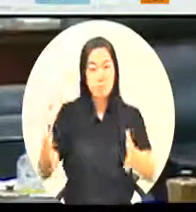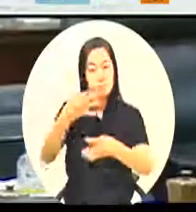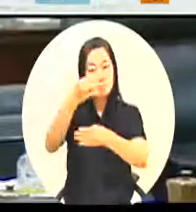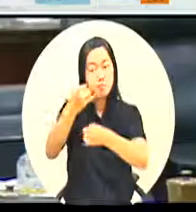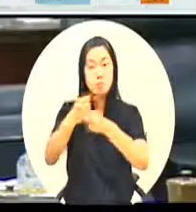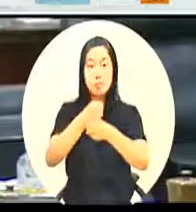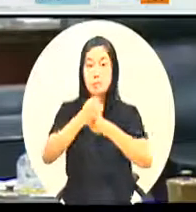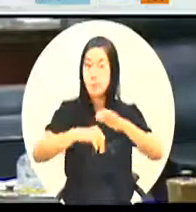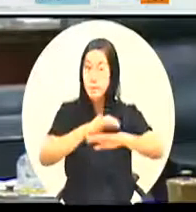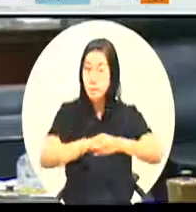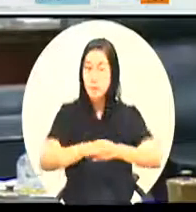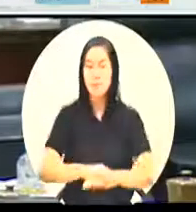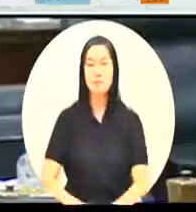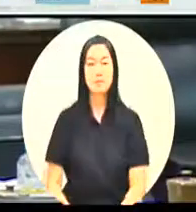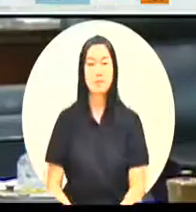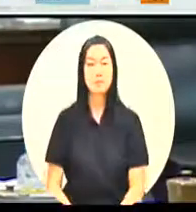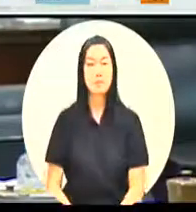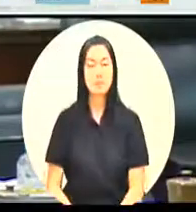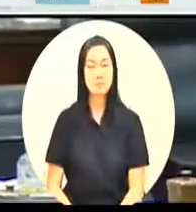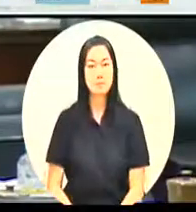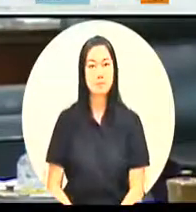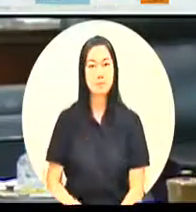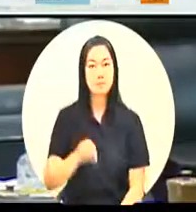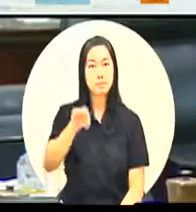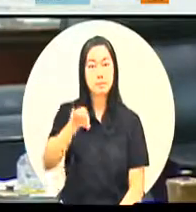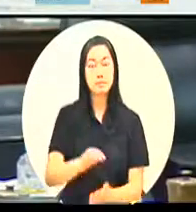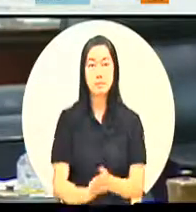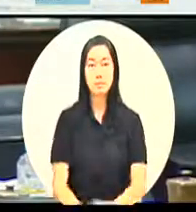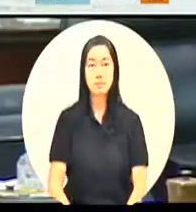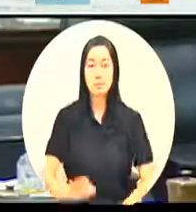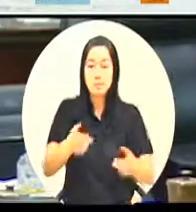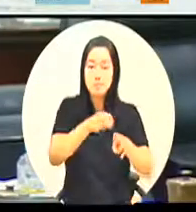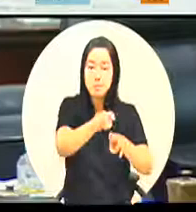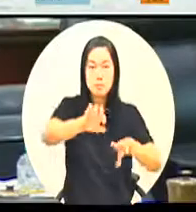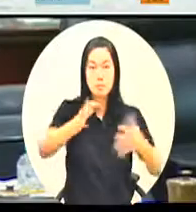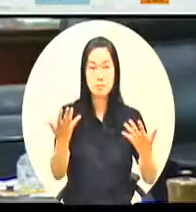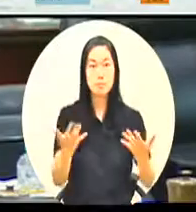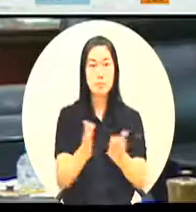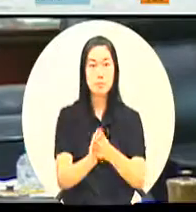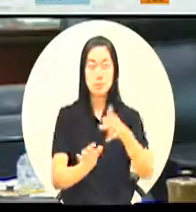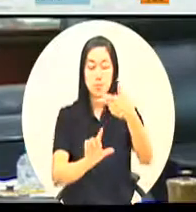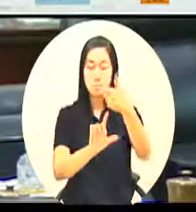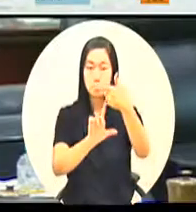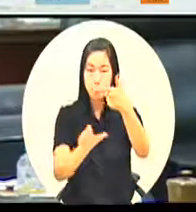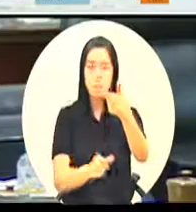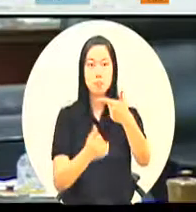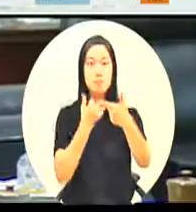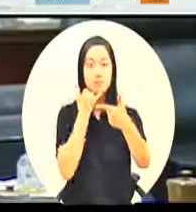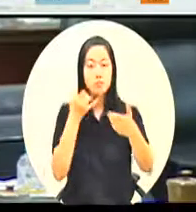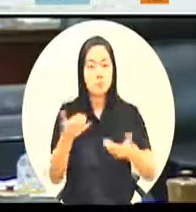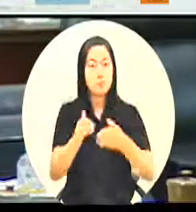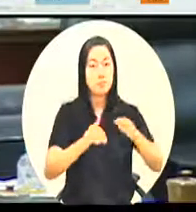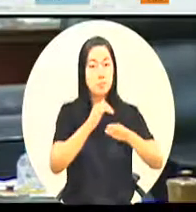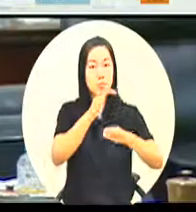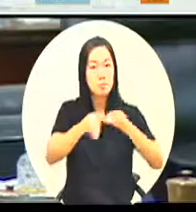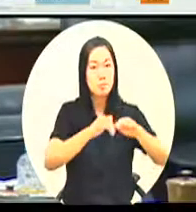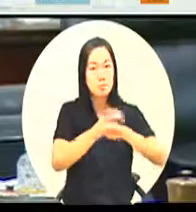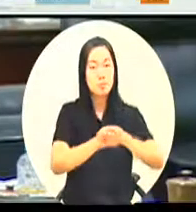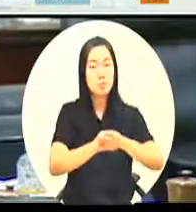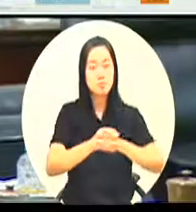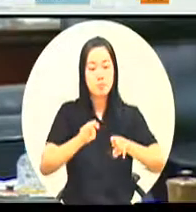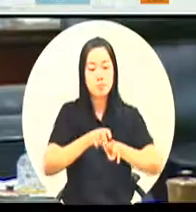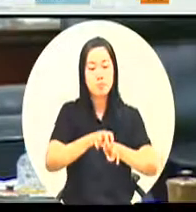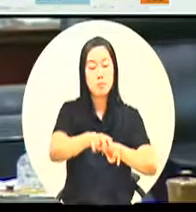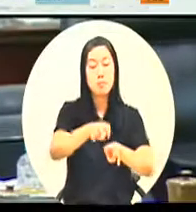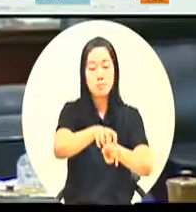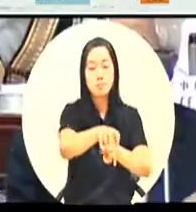感谢朱先，感谢简议员哦。那个我们一阶轻轨的部分，我们预计在六月的时候可以完成铺轨。那铺轨完成之后，我们就可以开